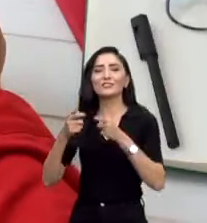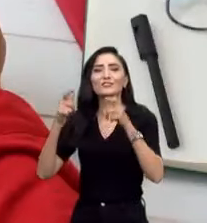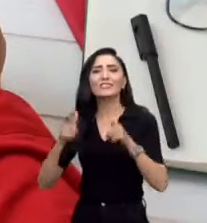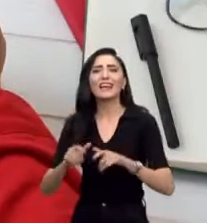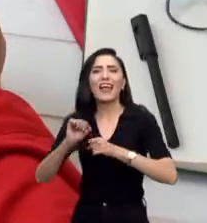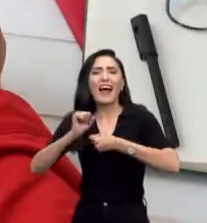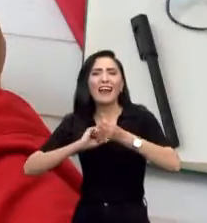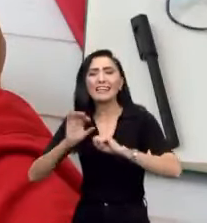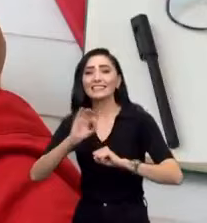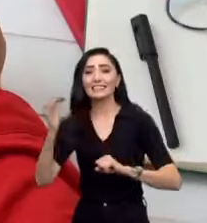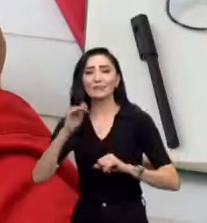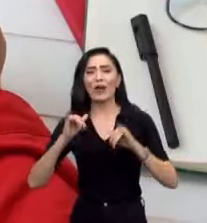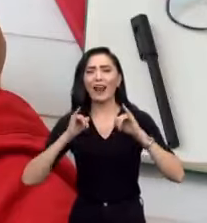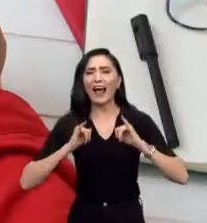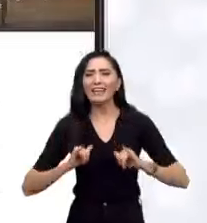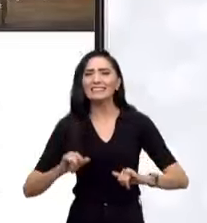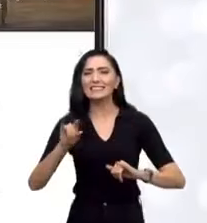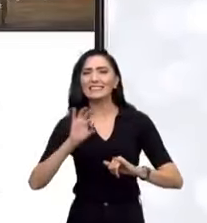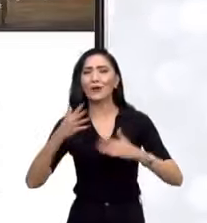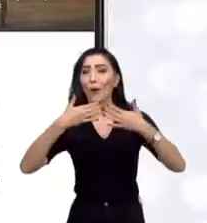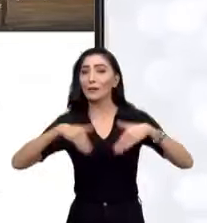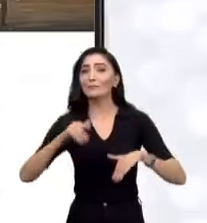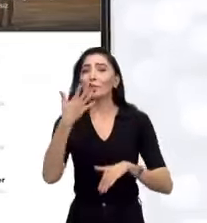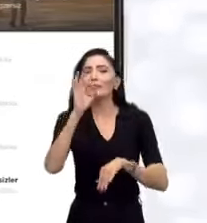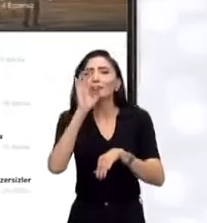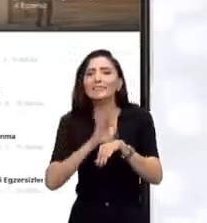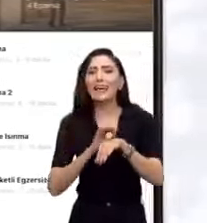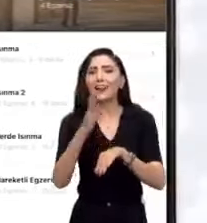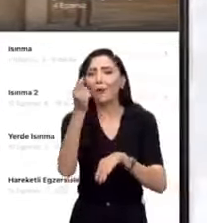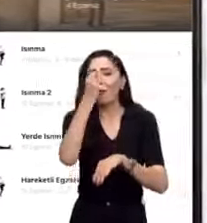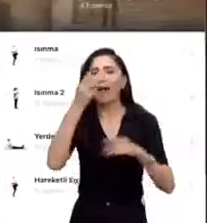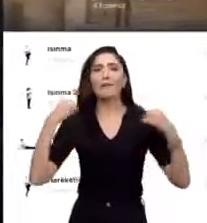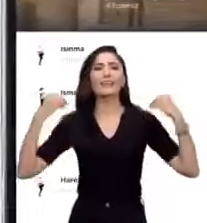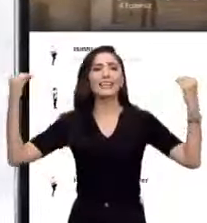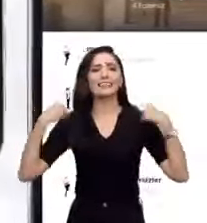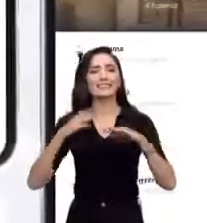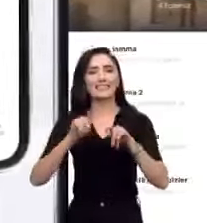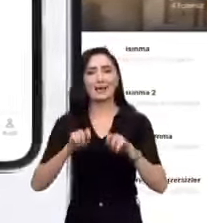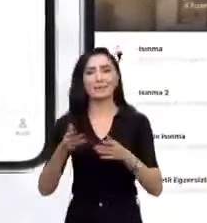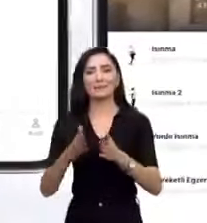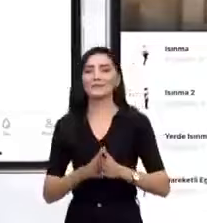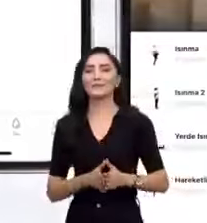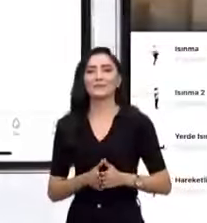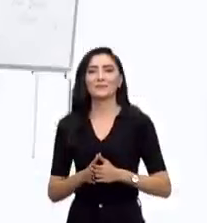yerinde hareketsizliğin getirebileceği rahatsızlıkları önleyecek 5 dakikalık kolay bir egzersiz yapalım.